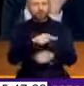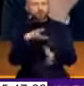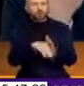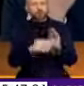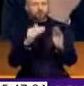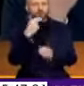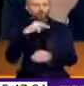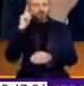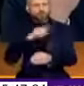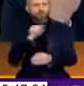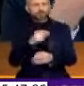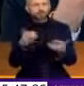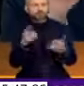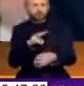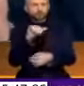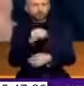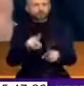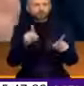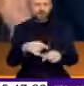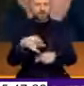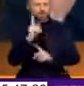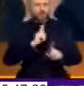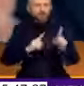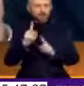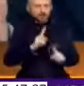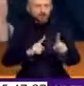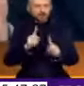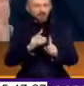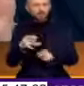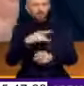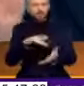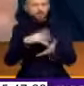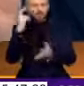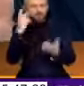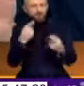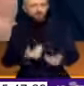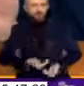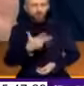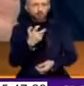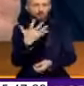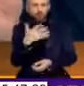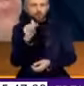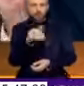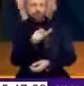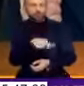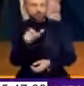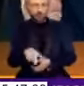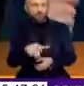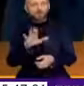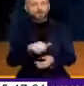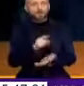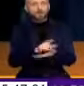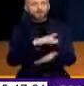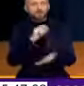будинку краще знають, що їм потрібно, ніж навіть районна рада в районі міста Києва, де живе 300-500 тисяч людей. Далі має